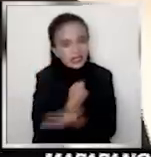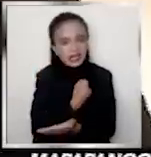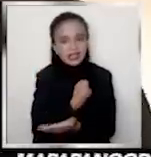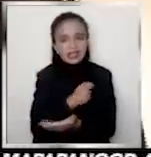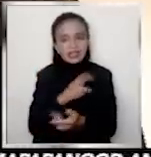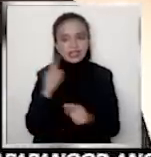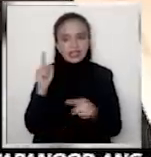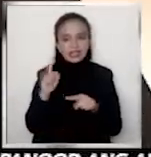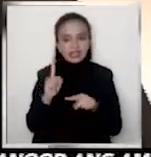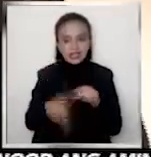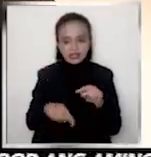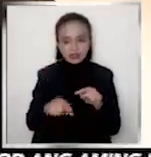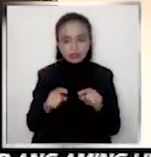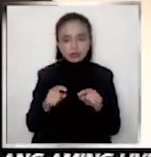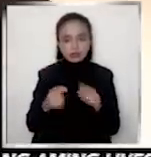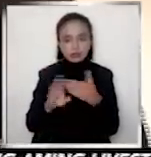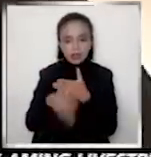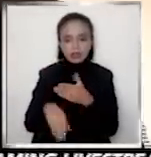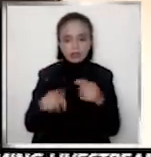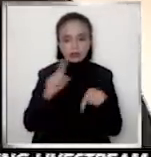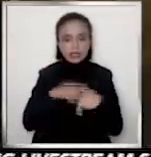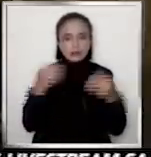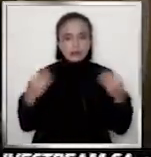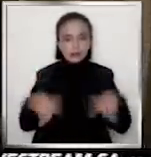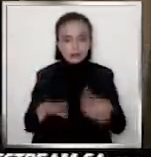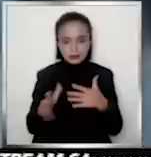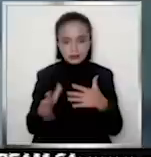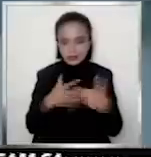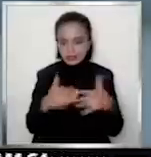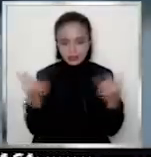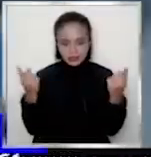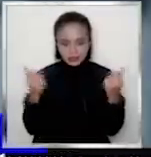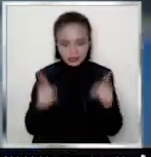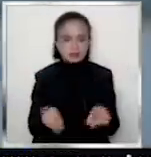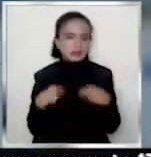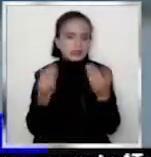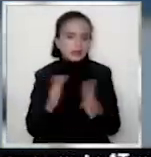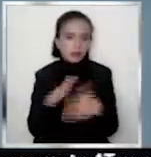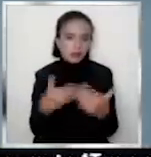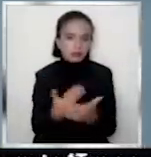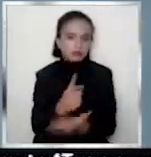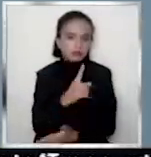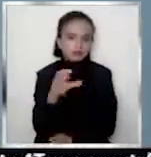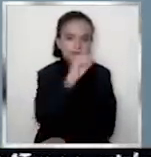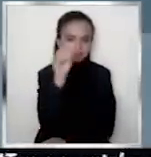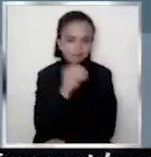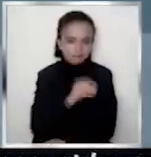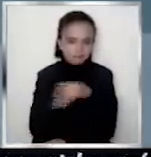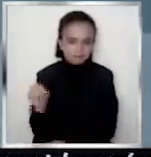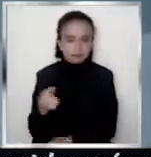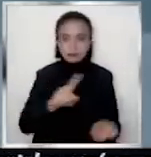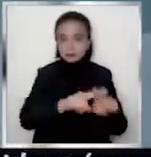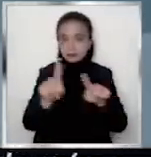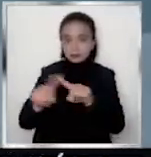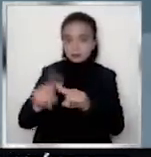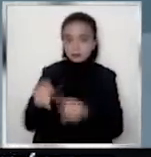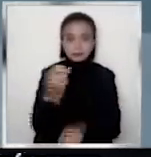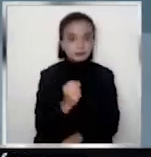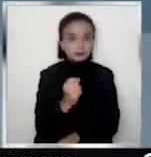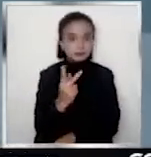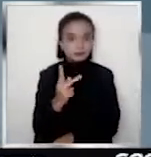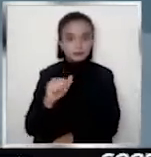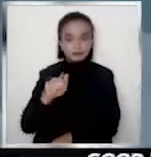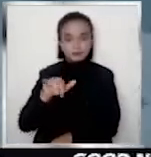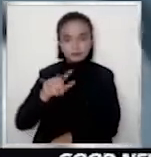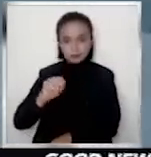And whatever is happening now, you just want to give it 100%. Ang iba't ibang skating stunts and tricks na ito, ilan lang sa mga